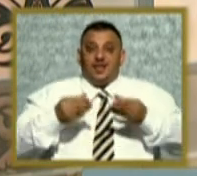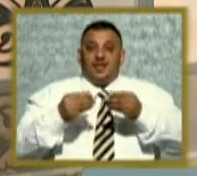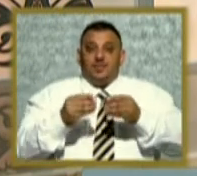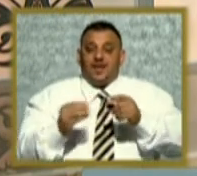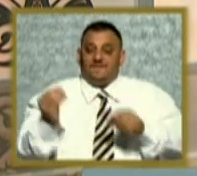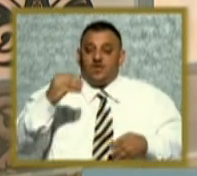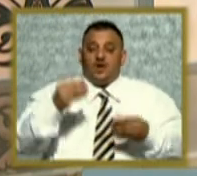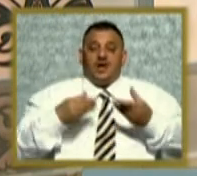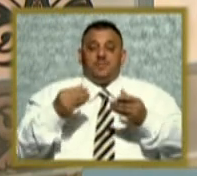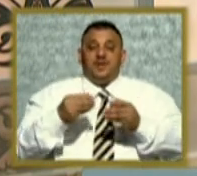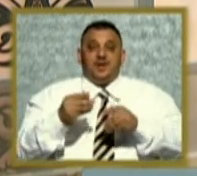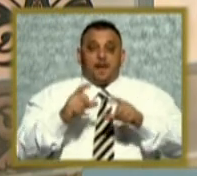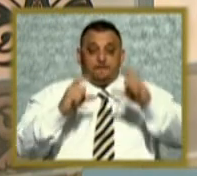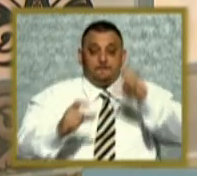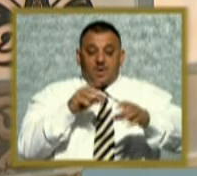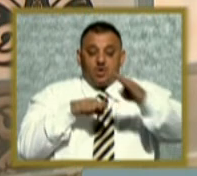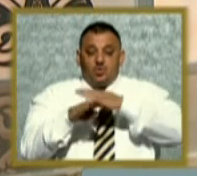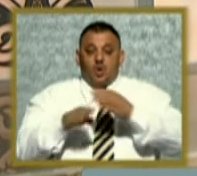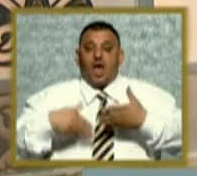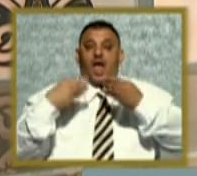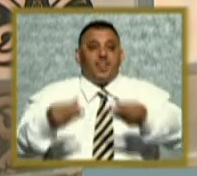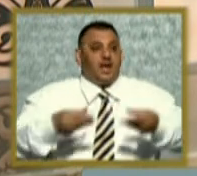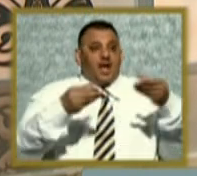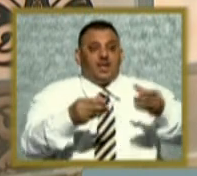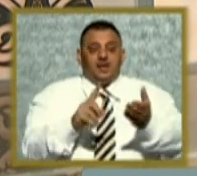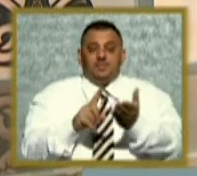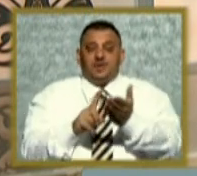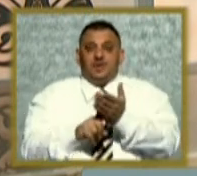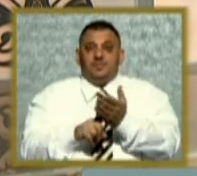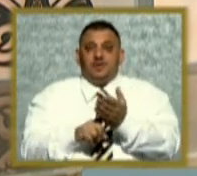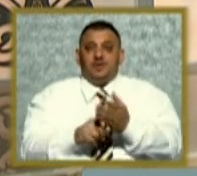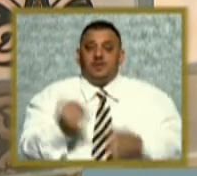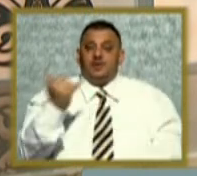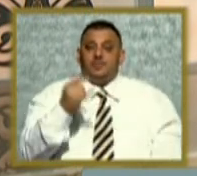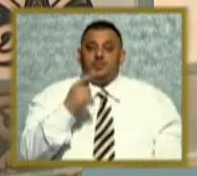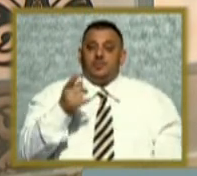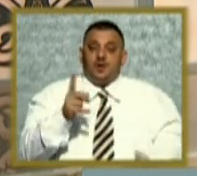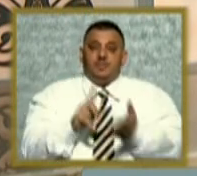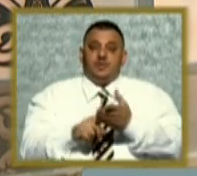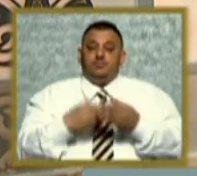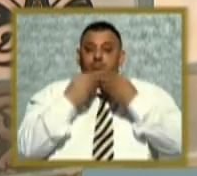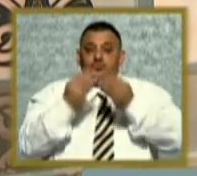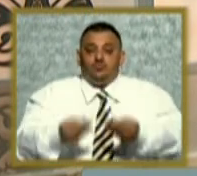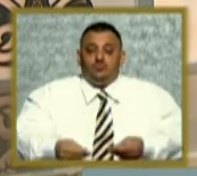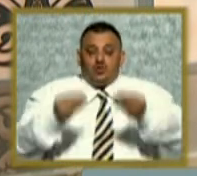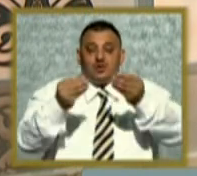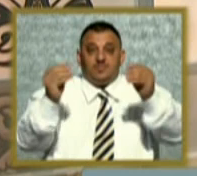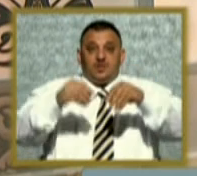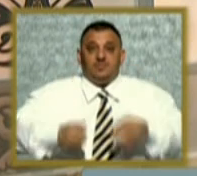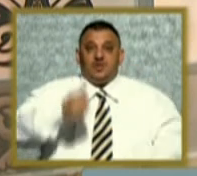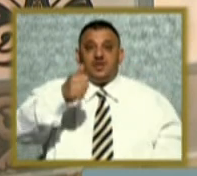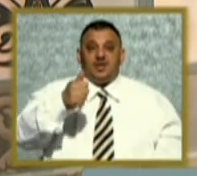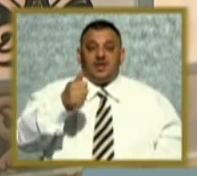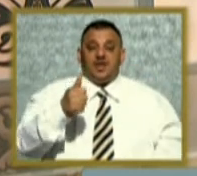حسابات يعني غير شو اسمه، تقول افتح حساب واحتفظ بكذا كذا 1,000 ريال، وتظهر السحب تطلع